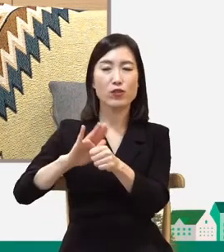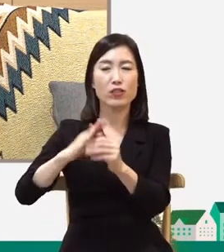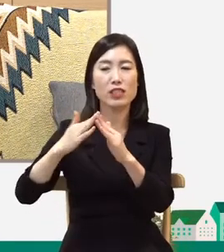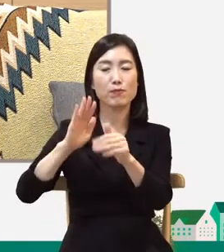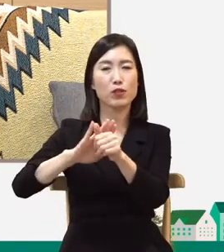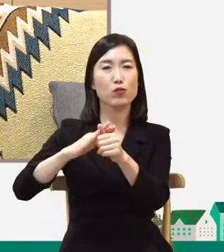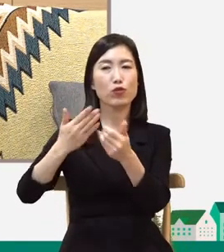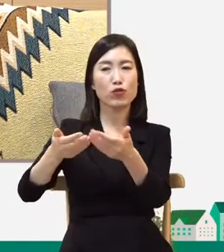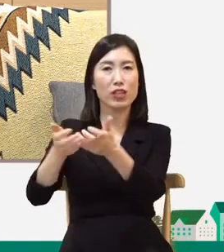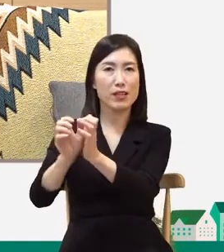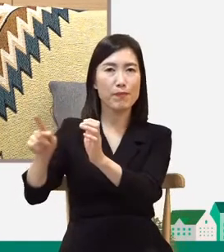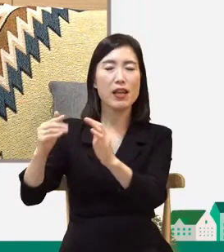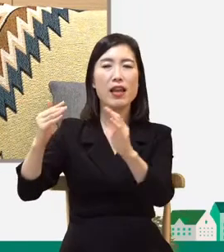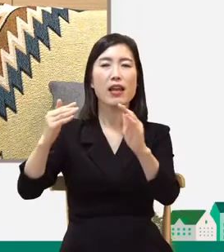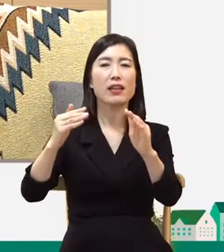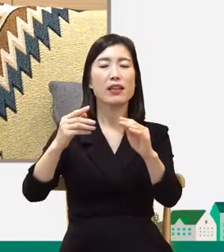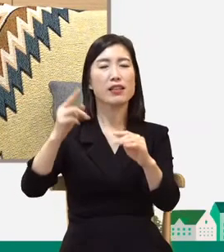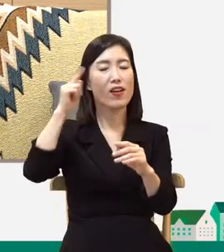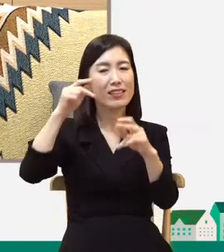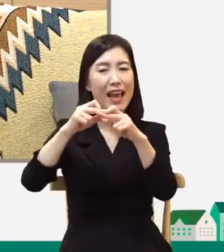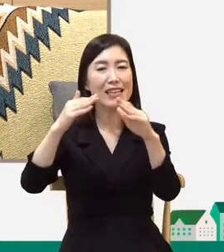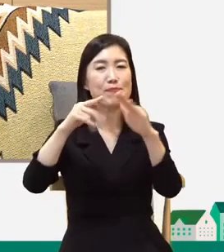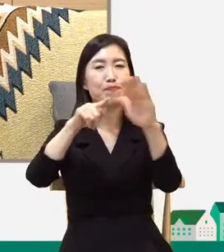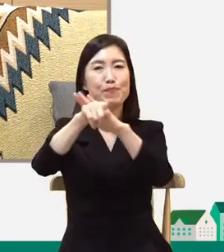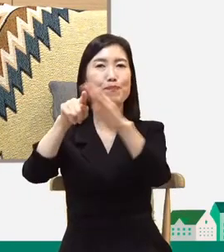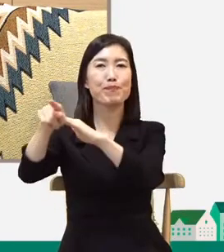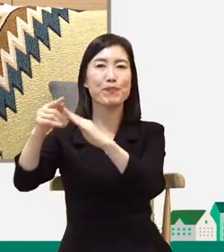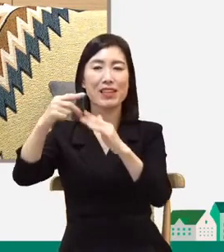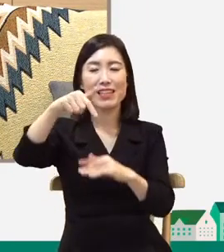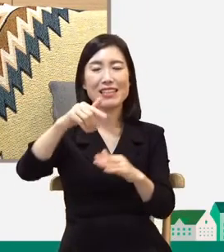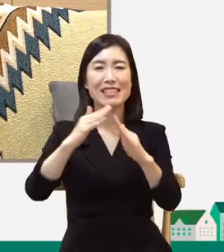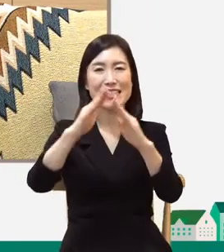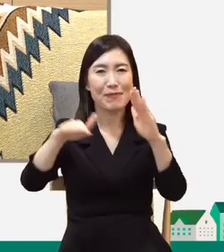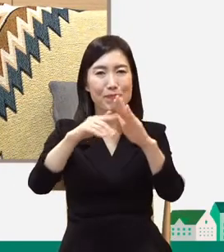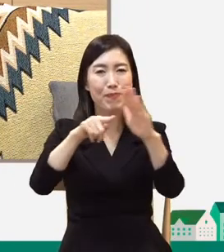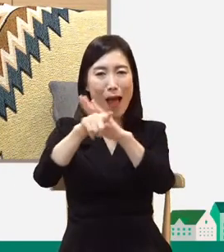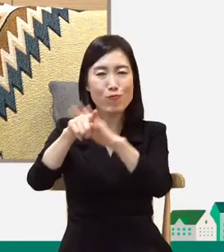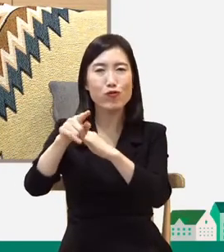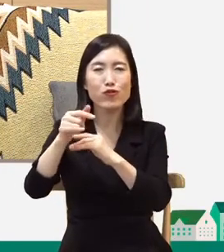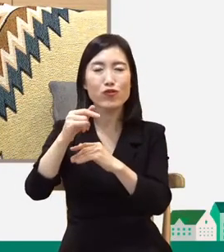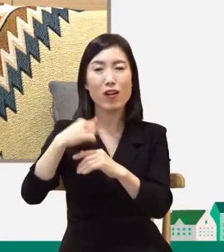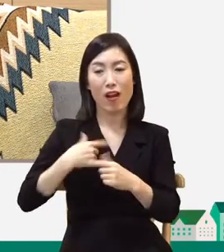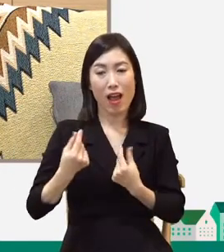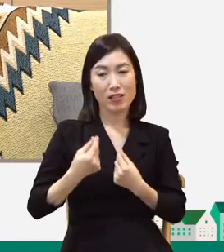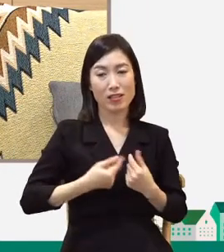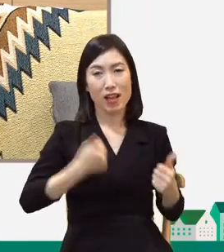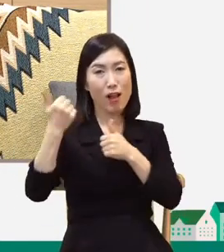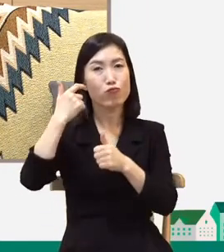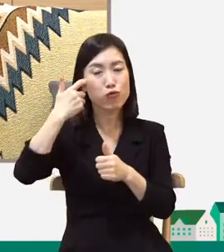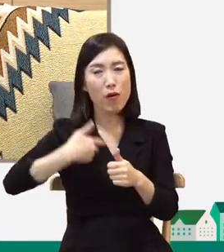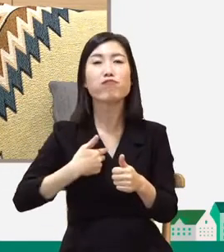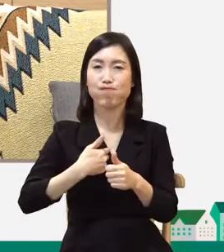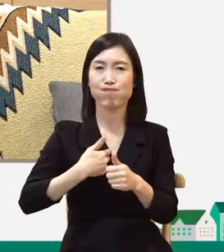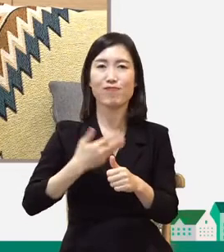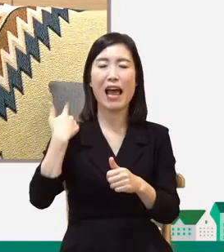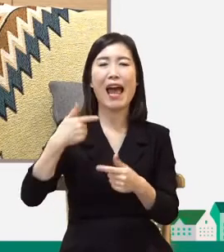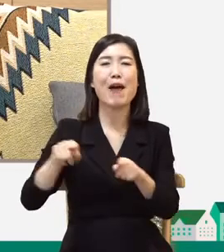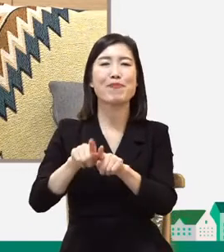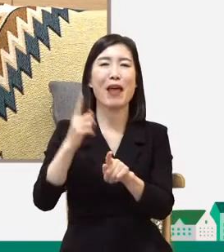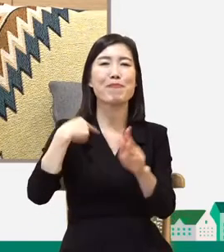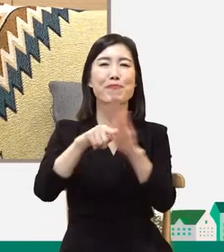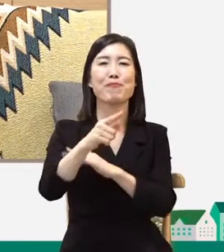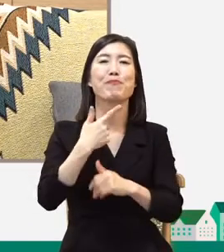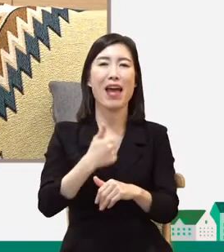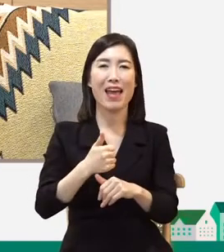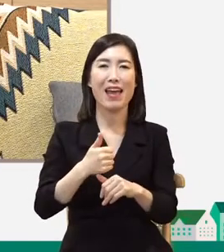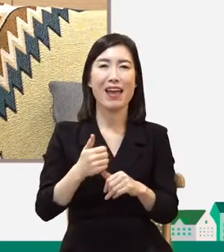가정 방문을 실시를 하는데 저도 이제 거기 가정 방문을 가본 적이 있었거든요. 그래서 같이 이제 지금 보니까